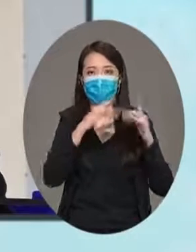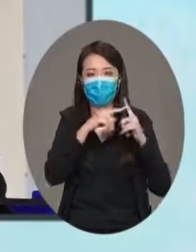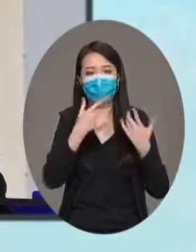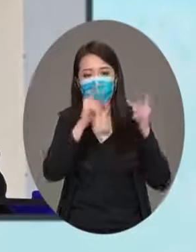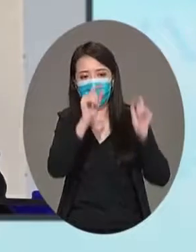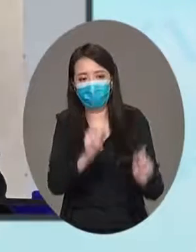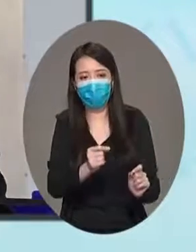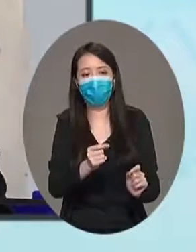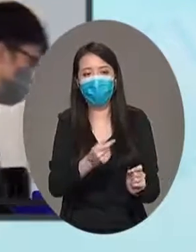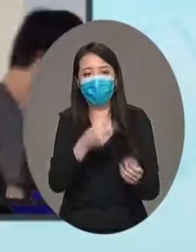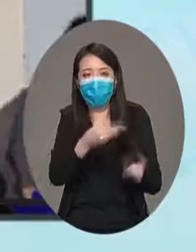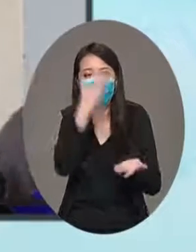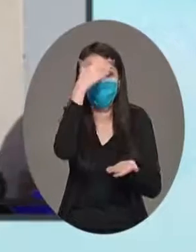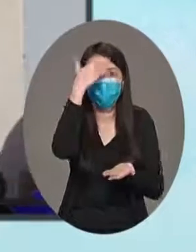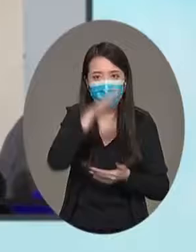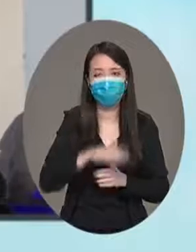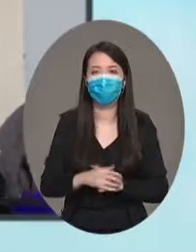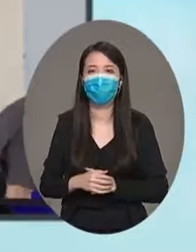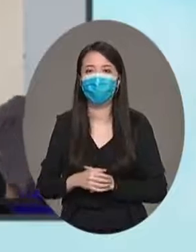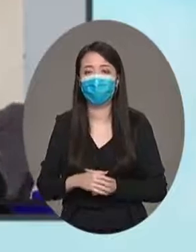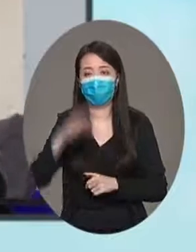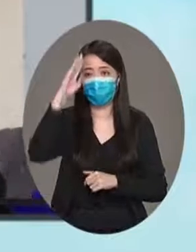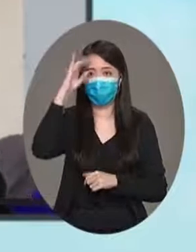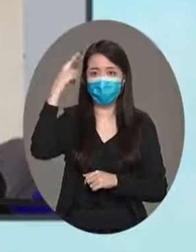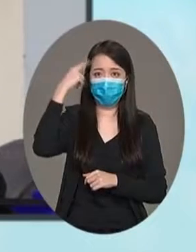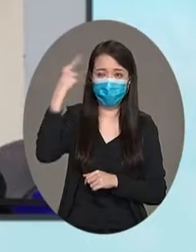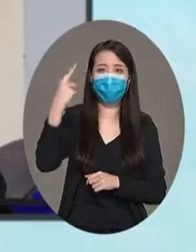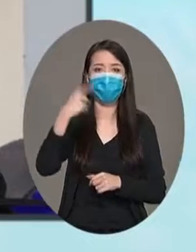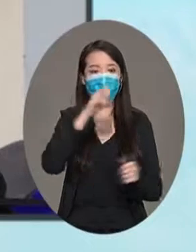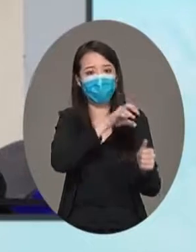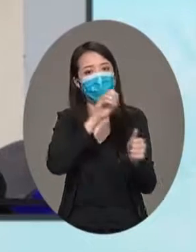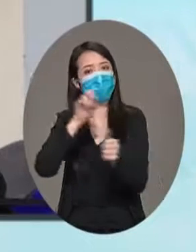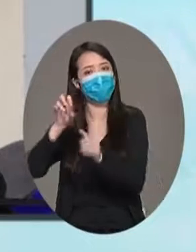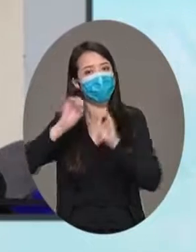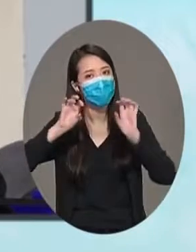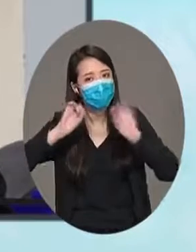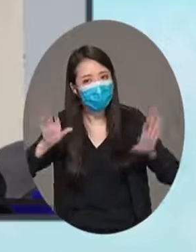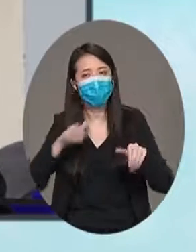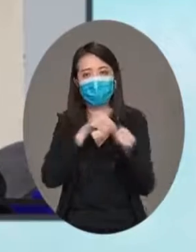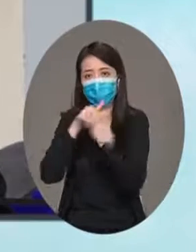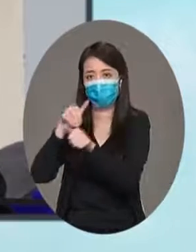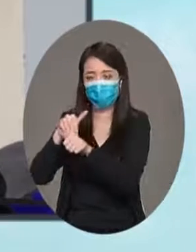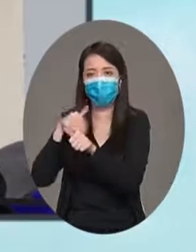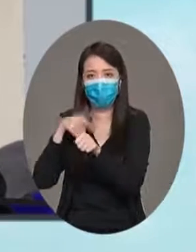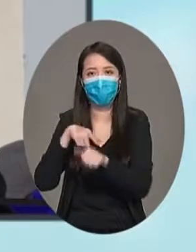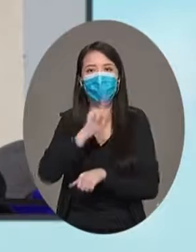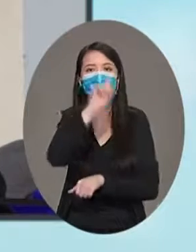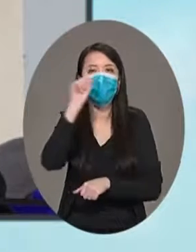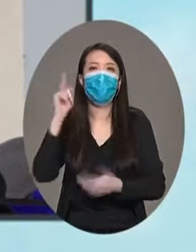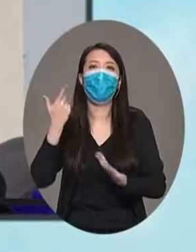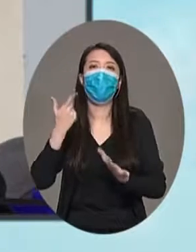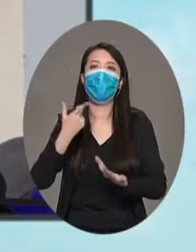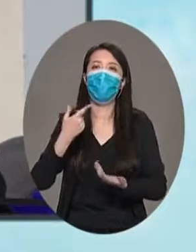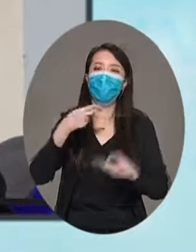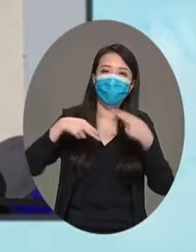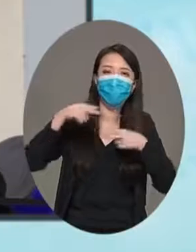代。我们警方亦都想在这里作出一个呼吁，我们希望市民在选购任何的医疗